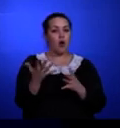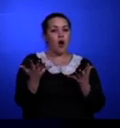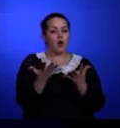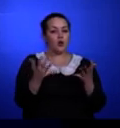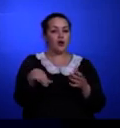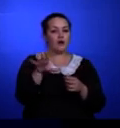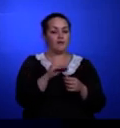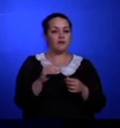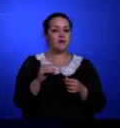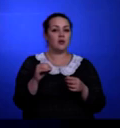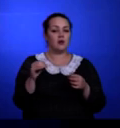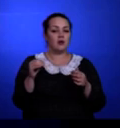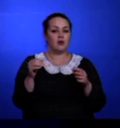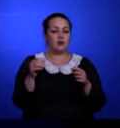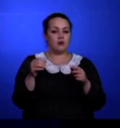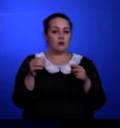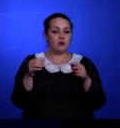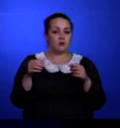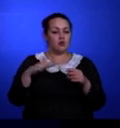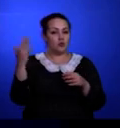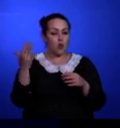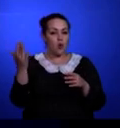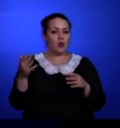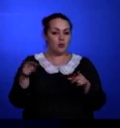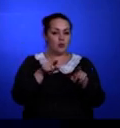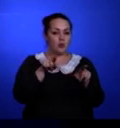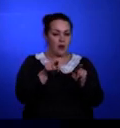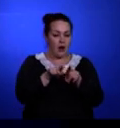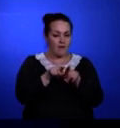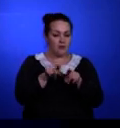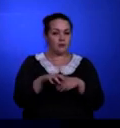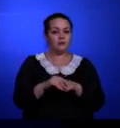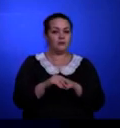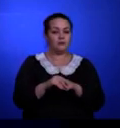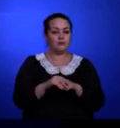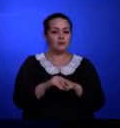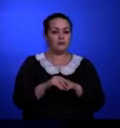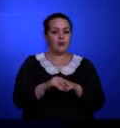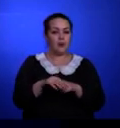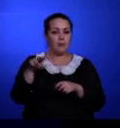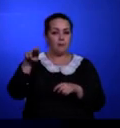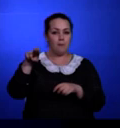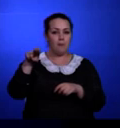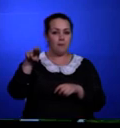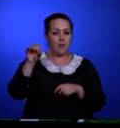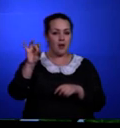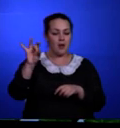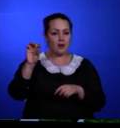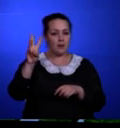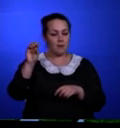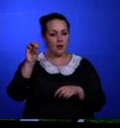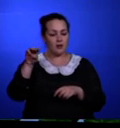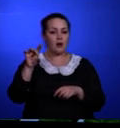все стороны равны нам с вами известно что периметр квадрата это